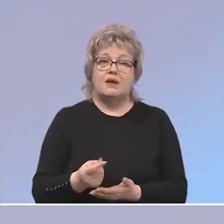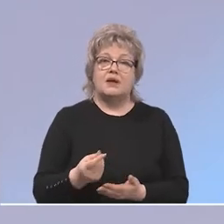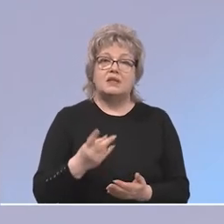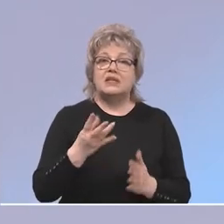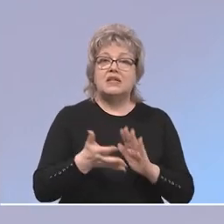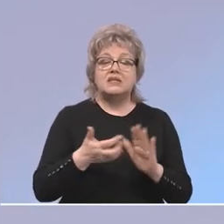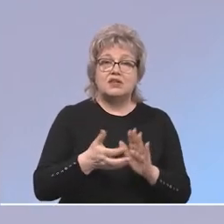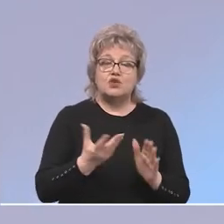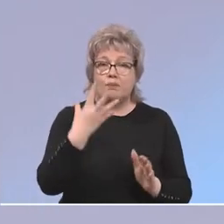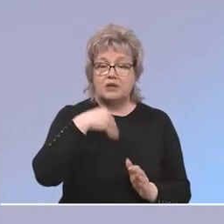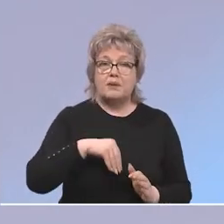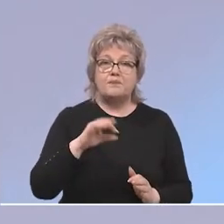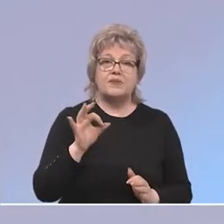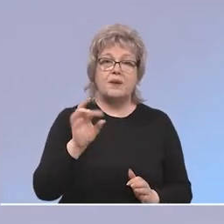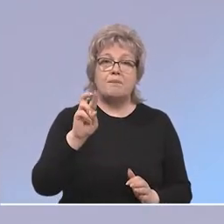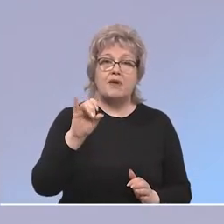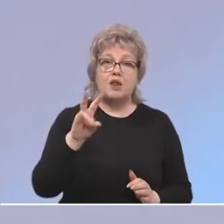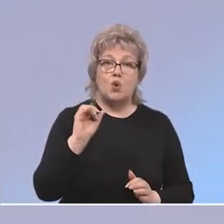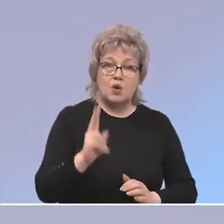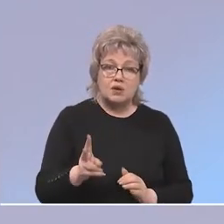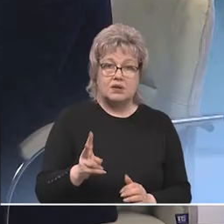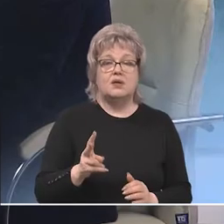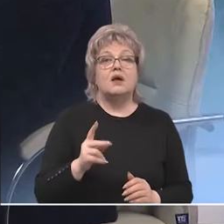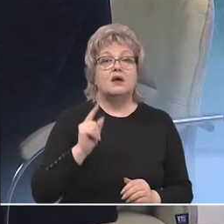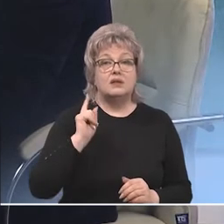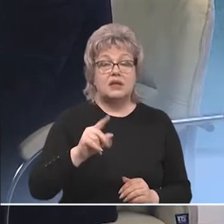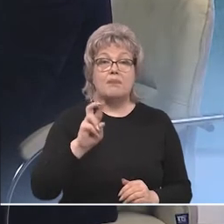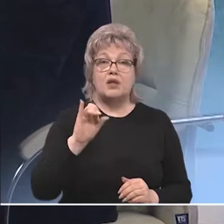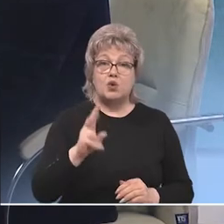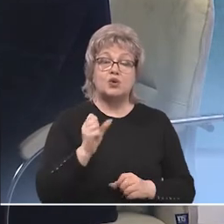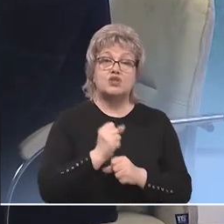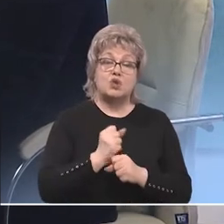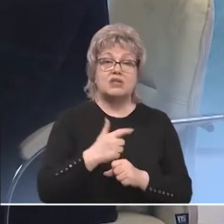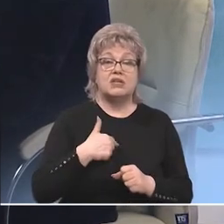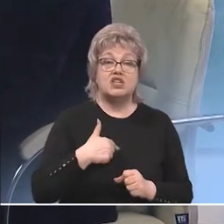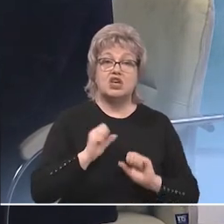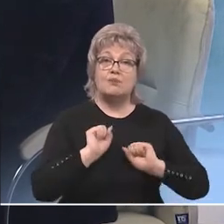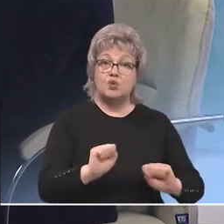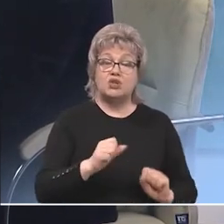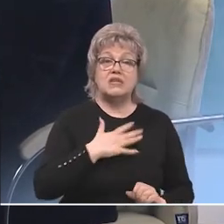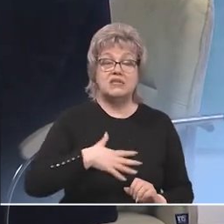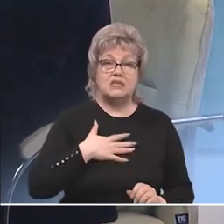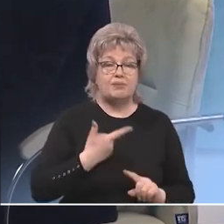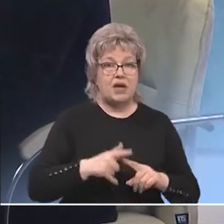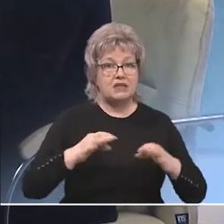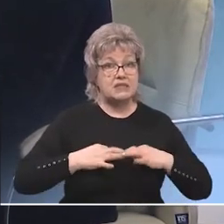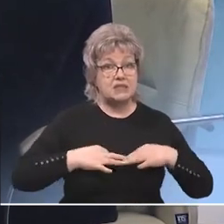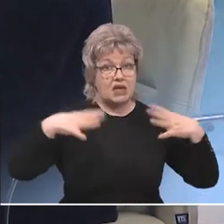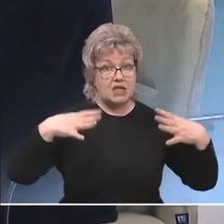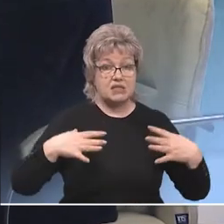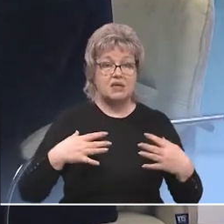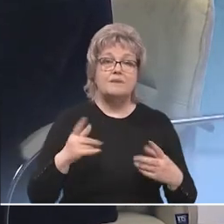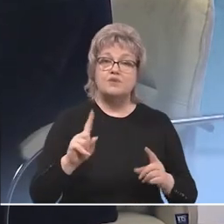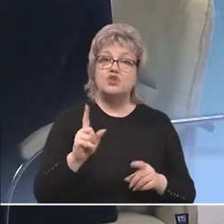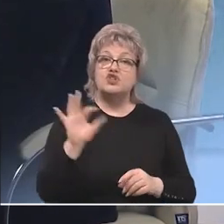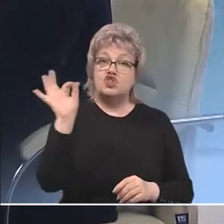белковых продуктов, содержащих белок, потому что именно на белках строится наша иммунная система. Это стрессы. что